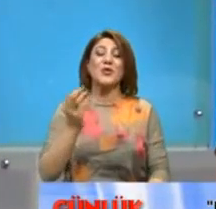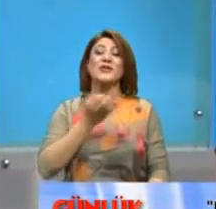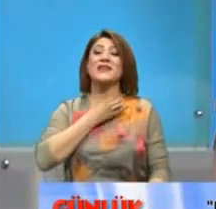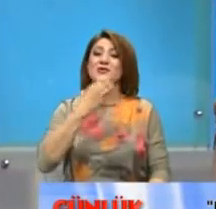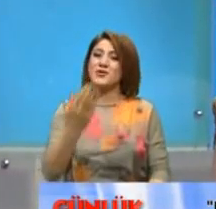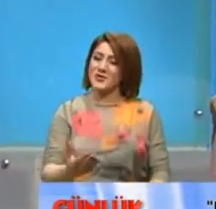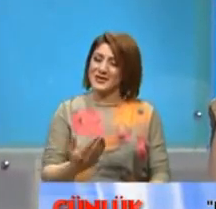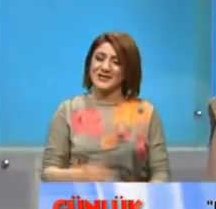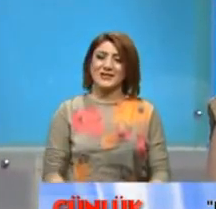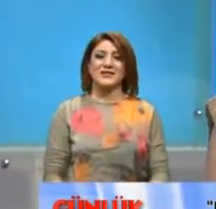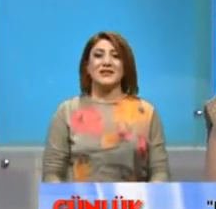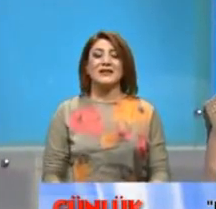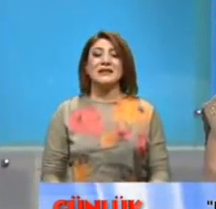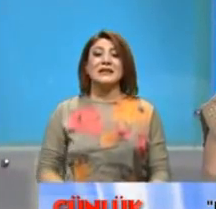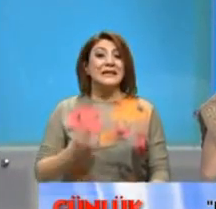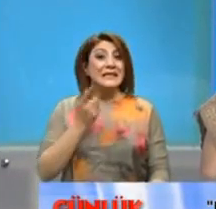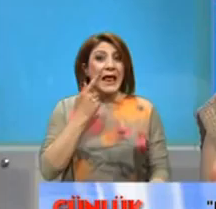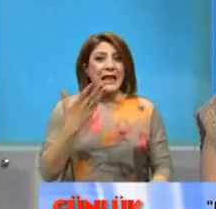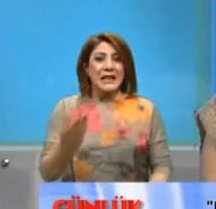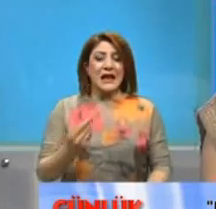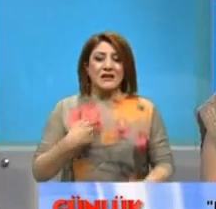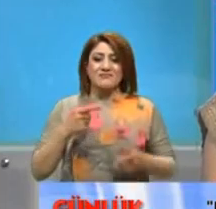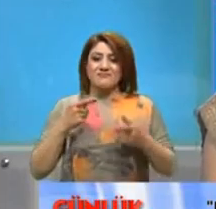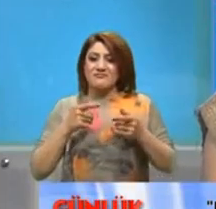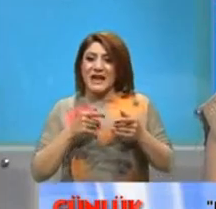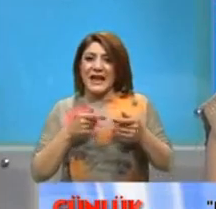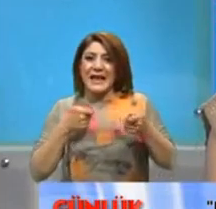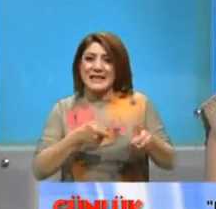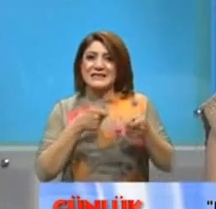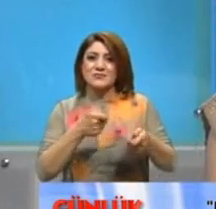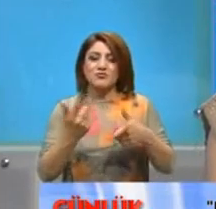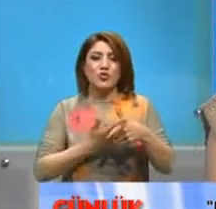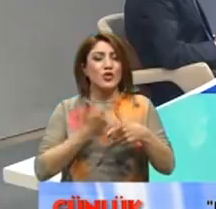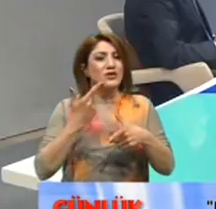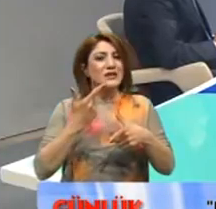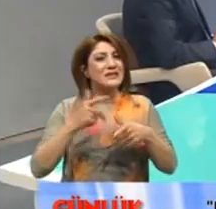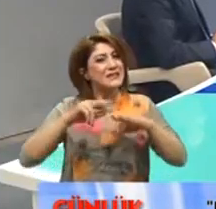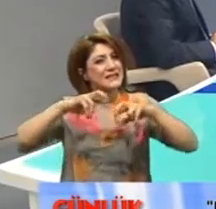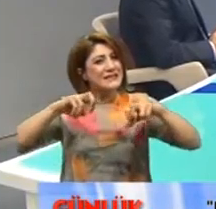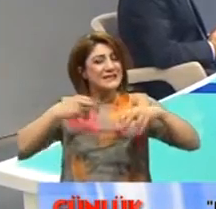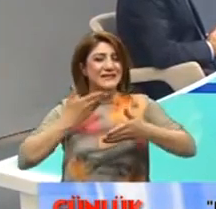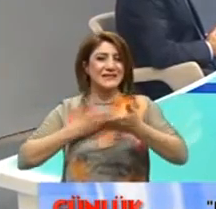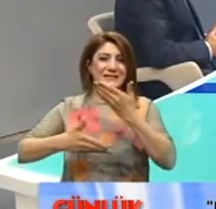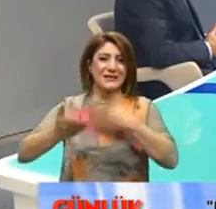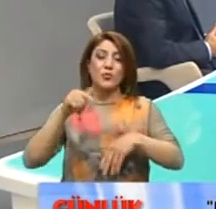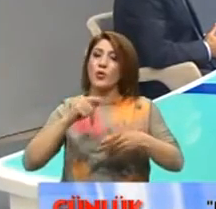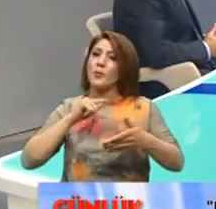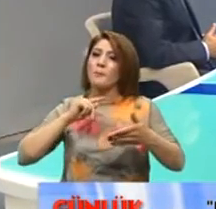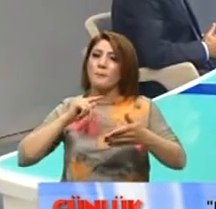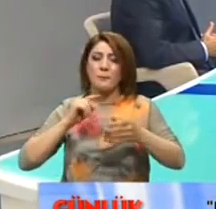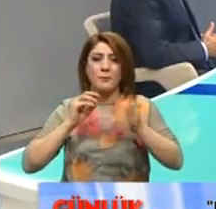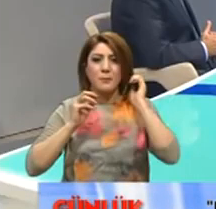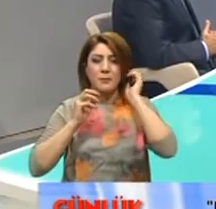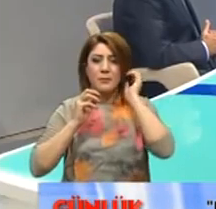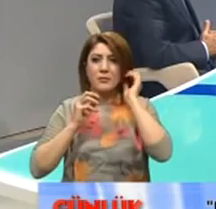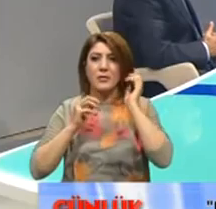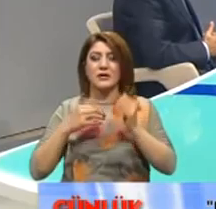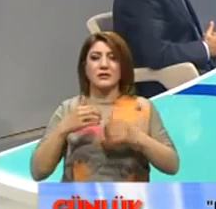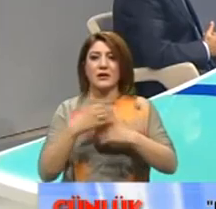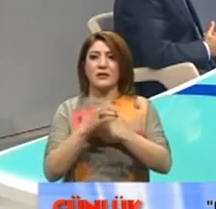ayrıcalık bizim için. Peki değerler eğitim projesine gelirsek eğer biraz açar mısınız? Şimdi, ne planlanıyor? Nedir proje? Tabii